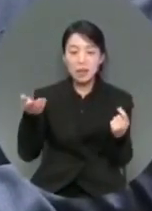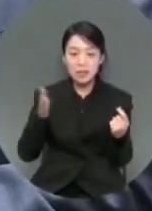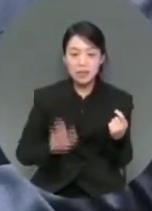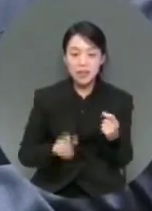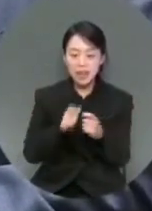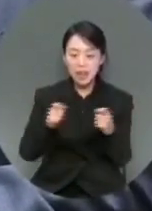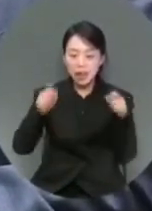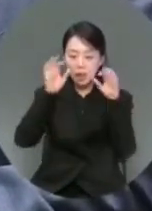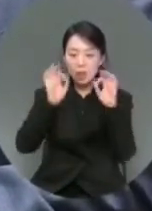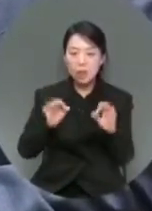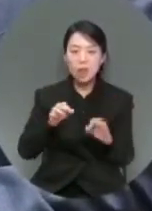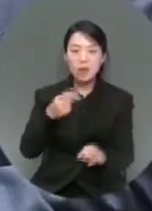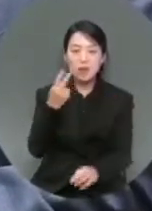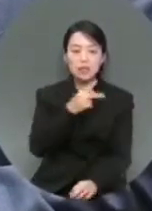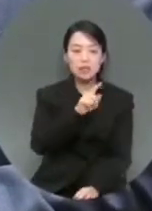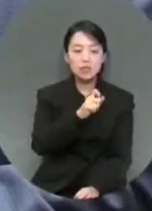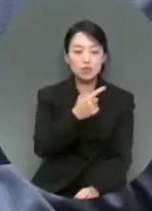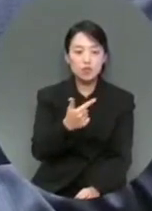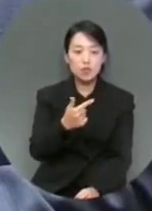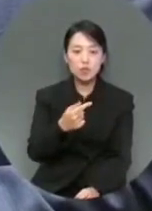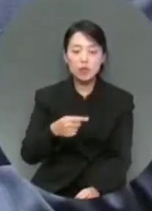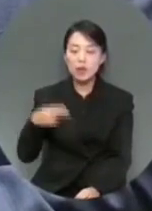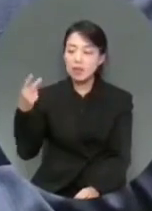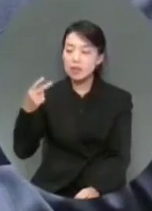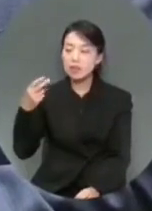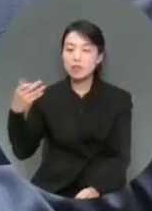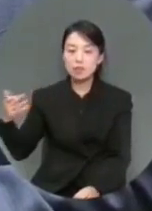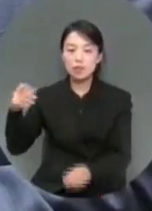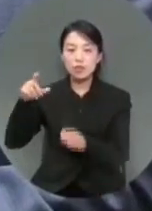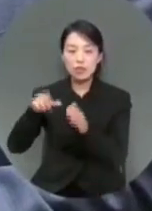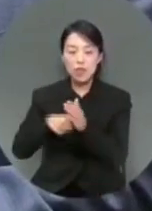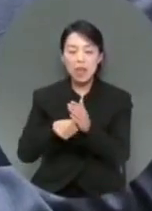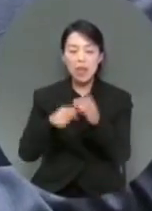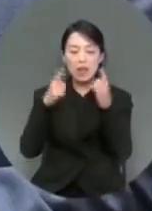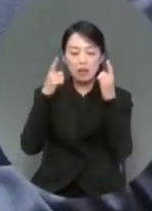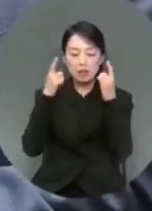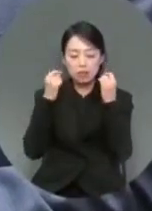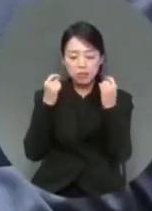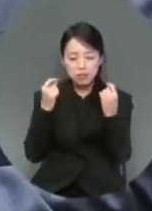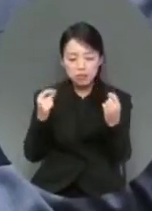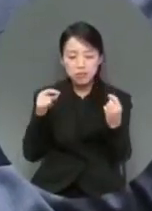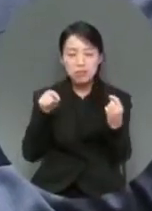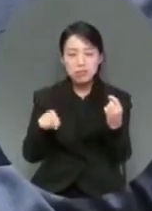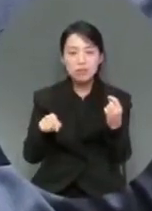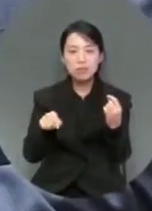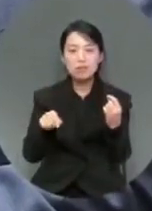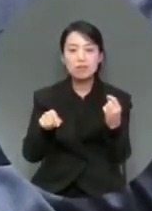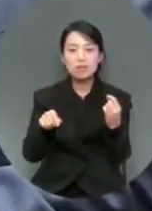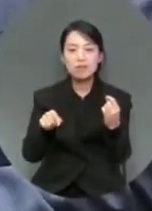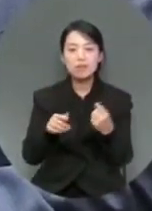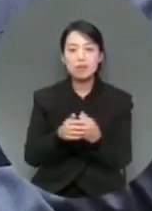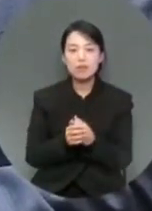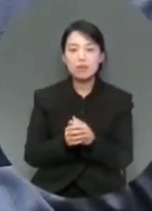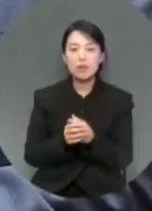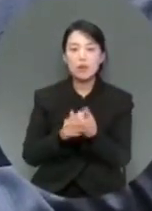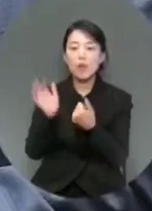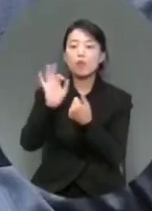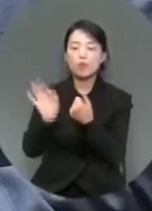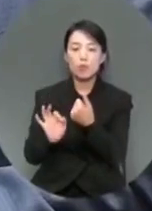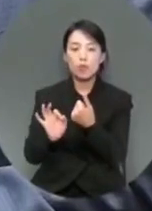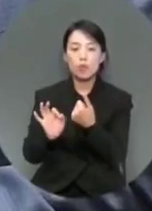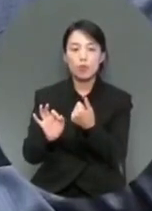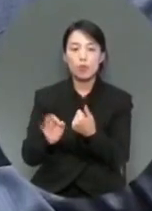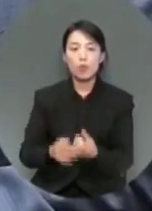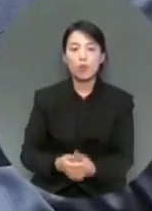때는 2016년에서 19년 동안에 상대적으로 정체되어 있던 부분이 근접한 거예요. 그러니까 5%에 근접한 거죠. 그죠?